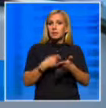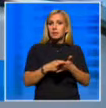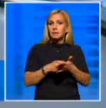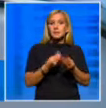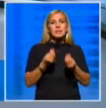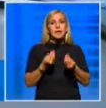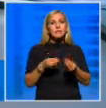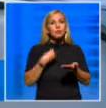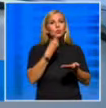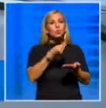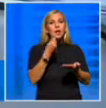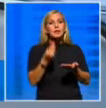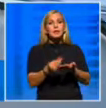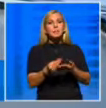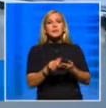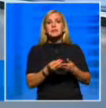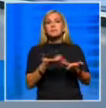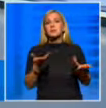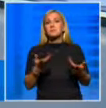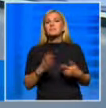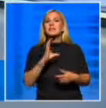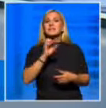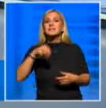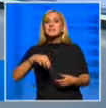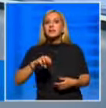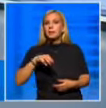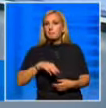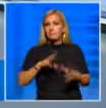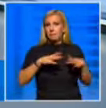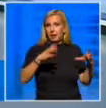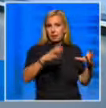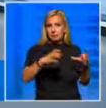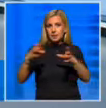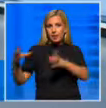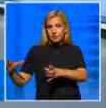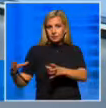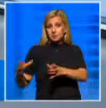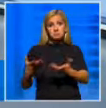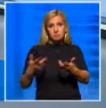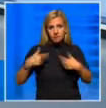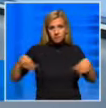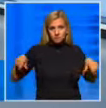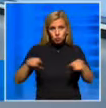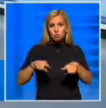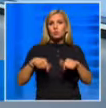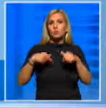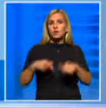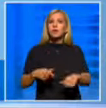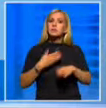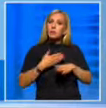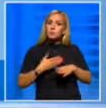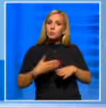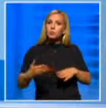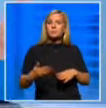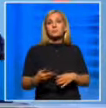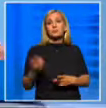Средствата, които дадохме за инфраструктура, STEM кабинети във висшите училища, всичко това всъщност потръгна. Разбира се, трябва